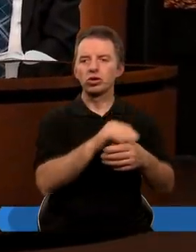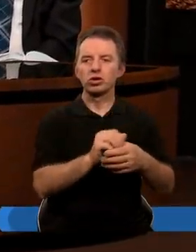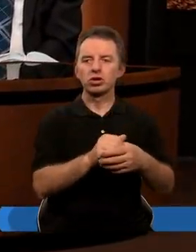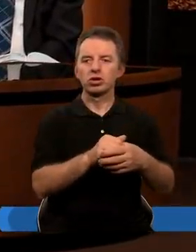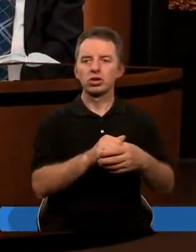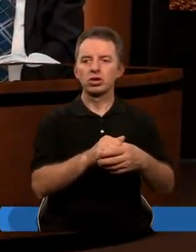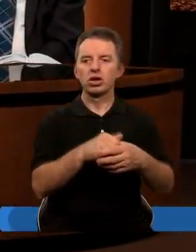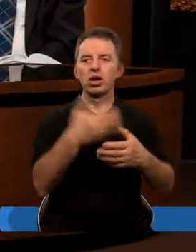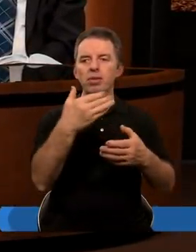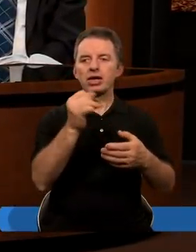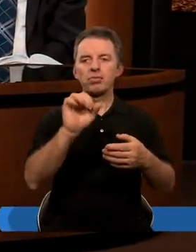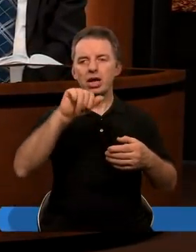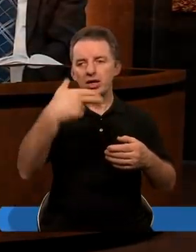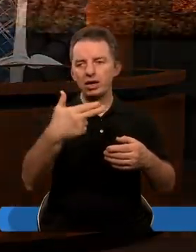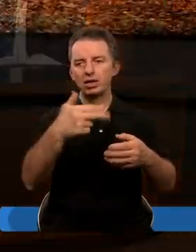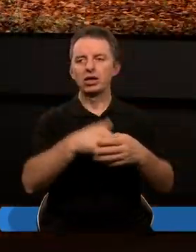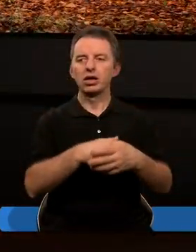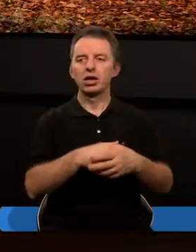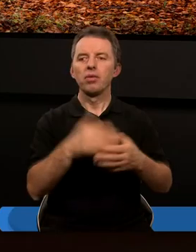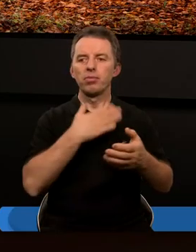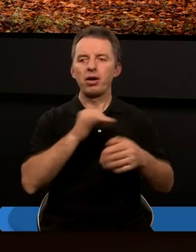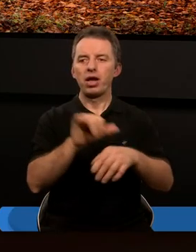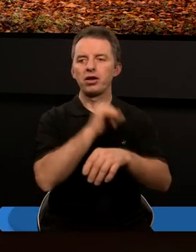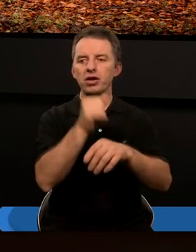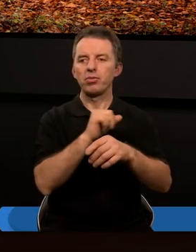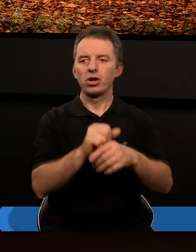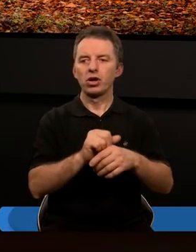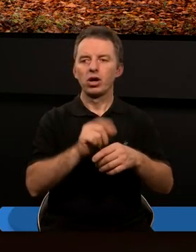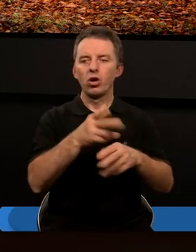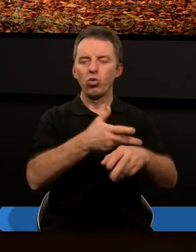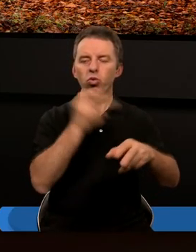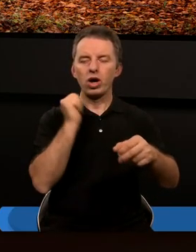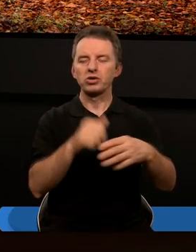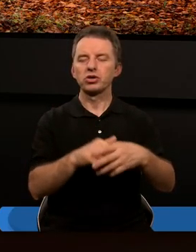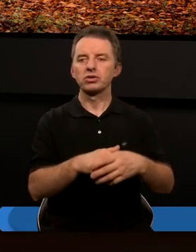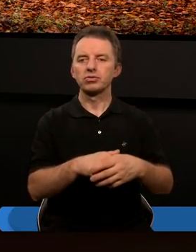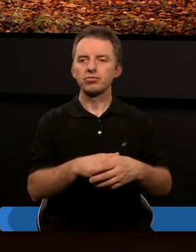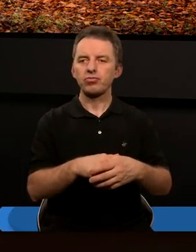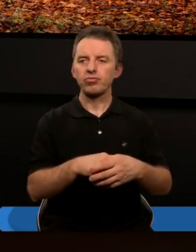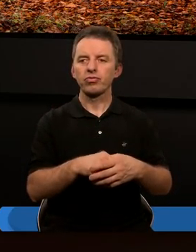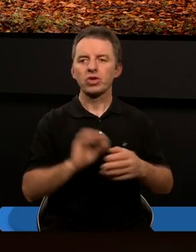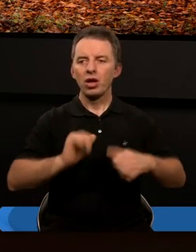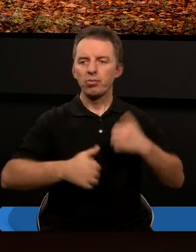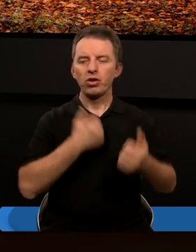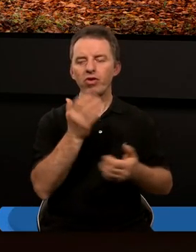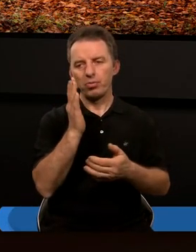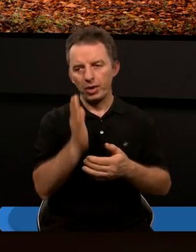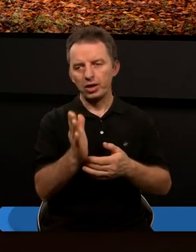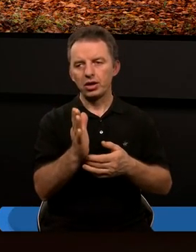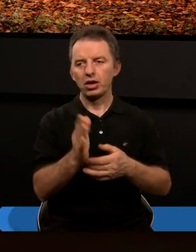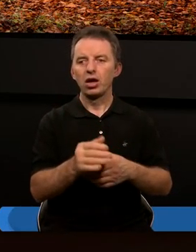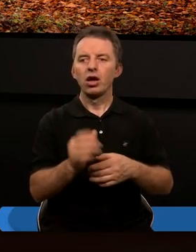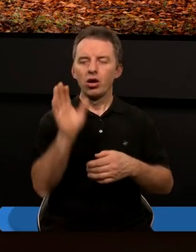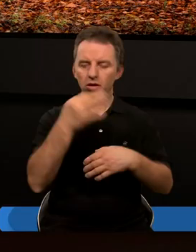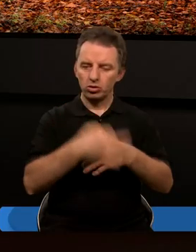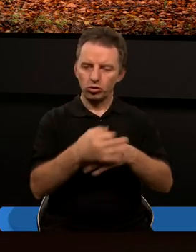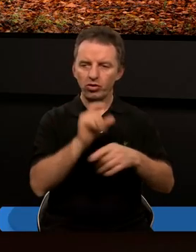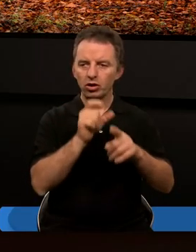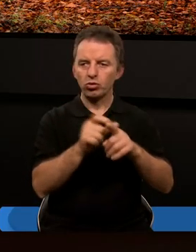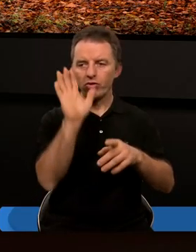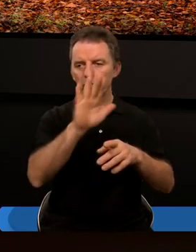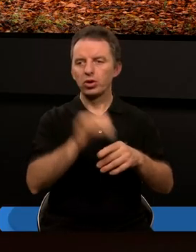i Maksymilian, a ja mam na imię Łukasz. Ponieważ będziemy otwierać Boże Słowo,